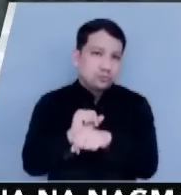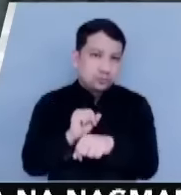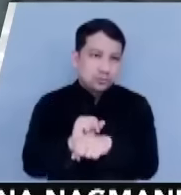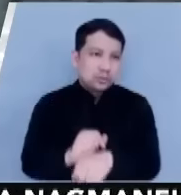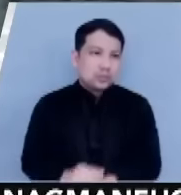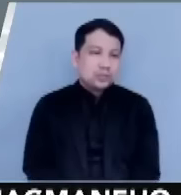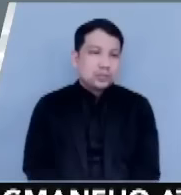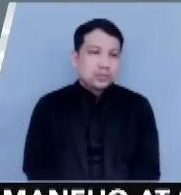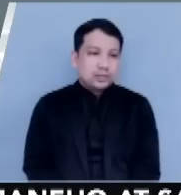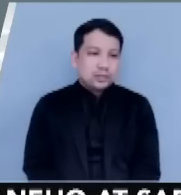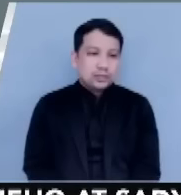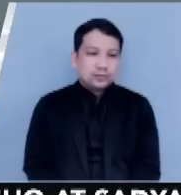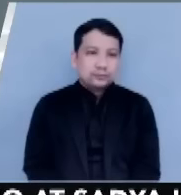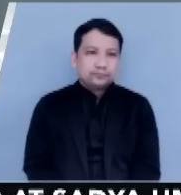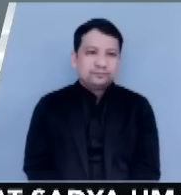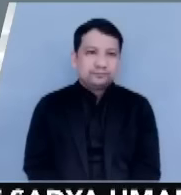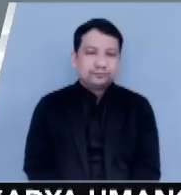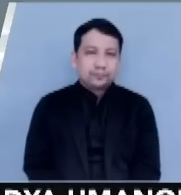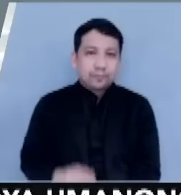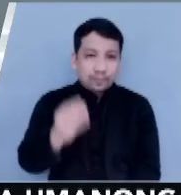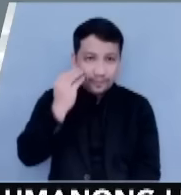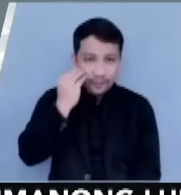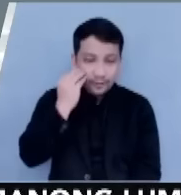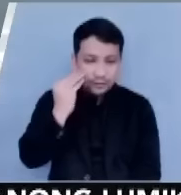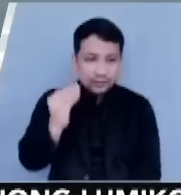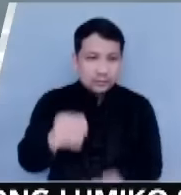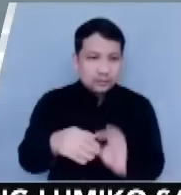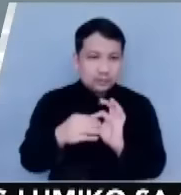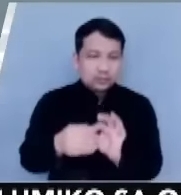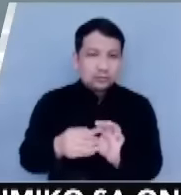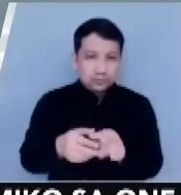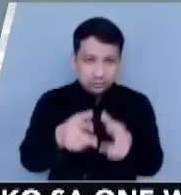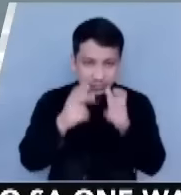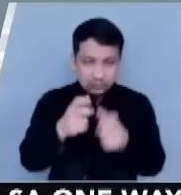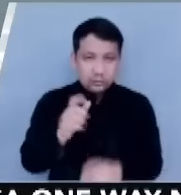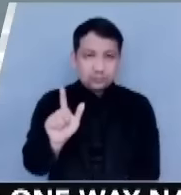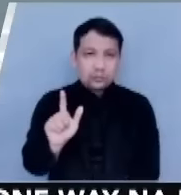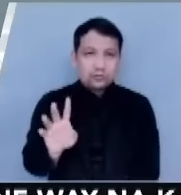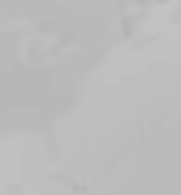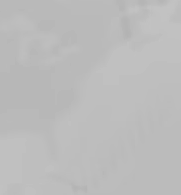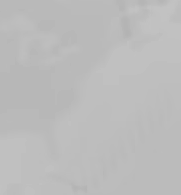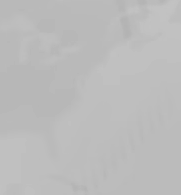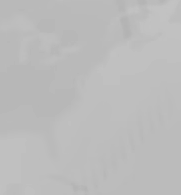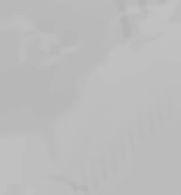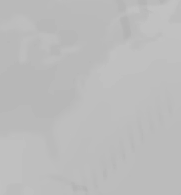Integrated News, Mark Salazar, nakatutok 24 oras.